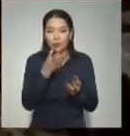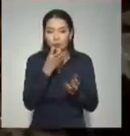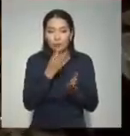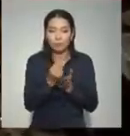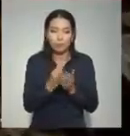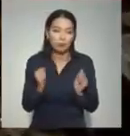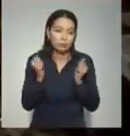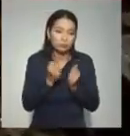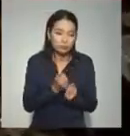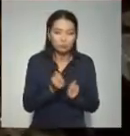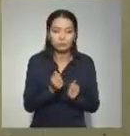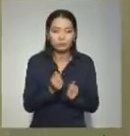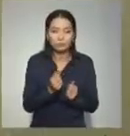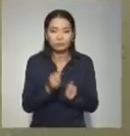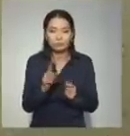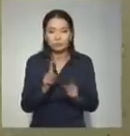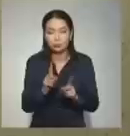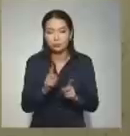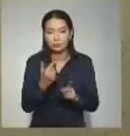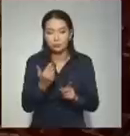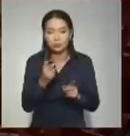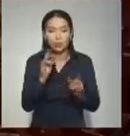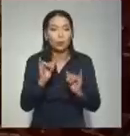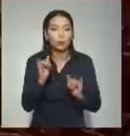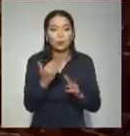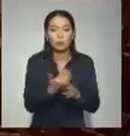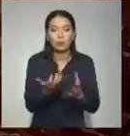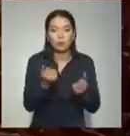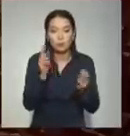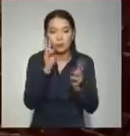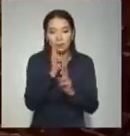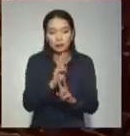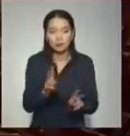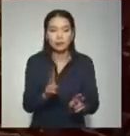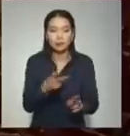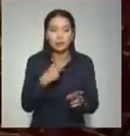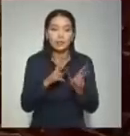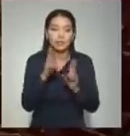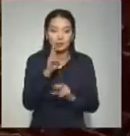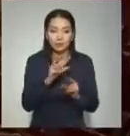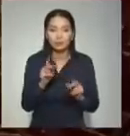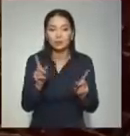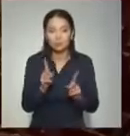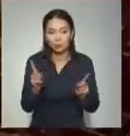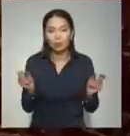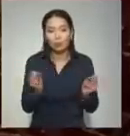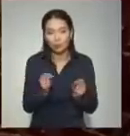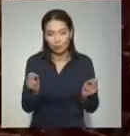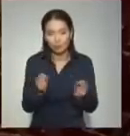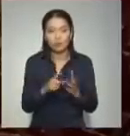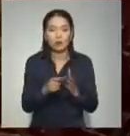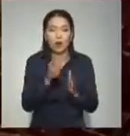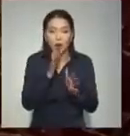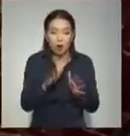прячет слезы бессилия. Откуда ждать помощи, не знает. Ну, болеем, конечно. Холодно,